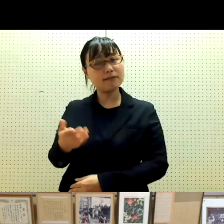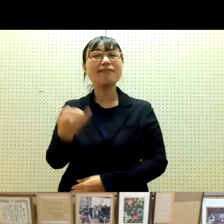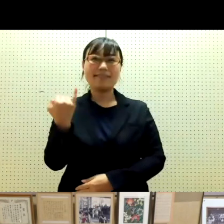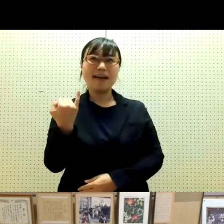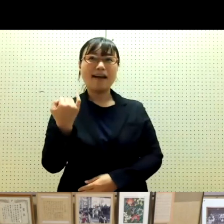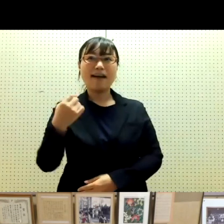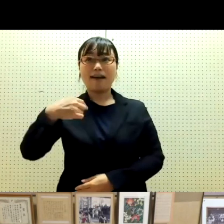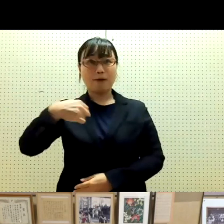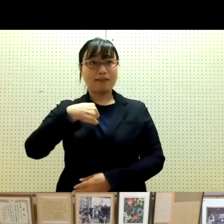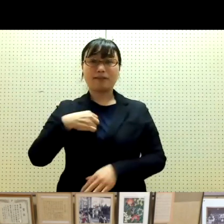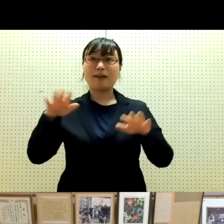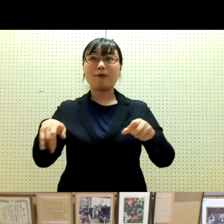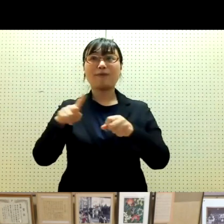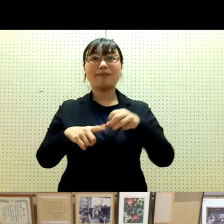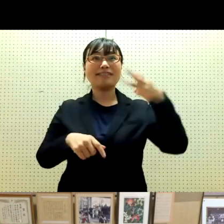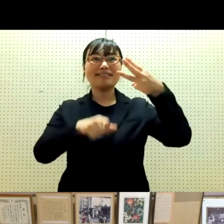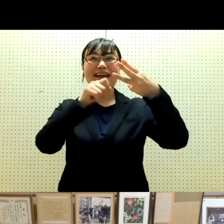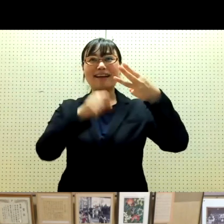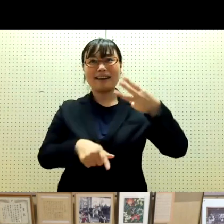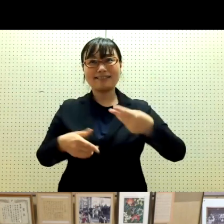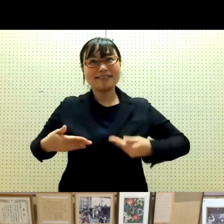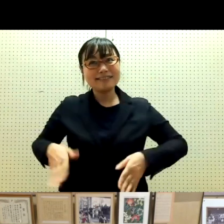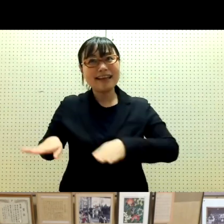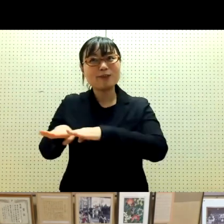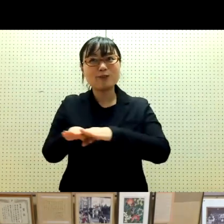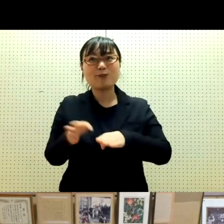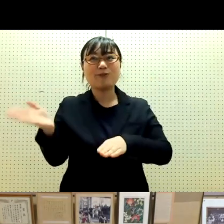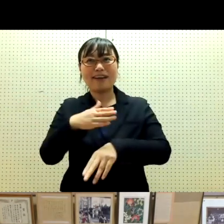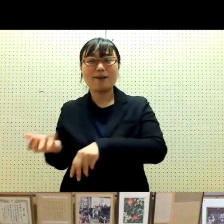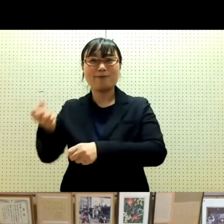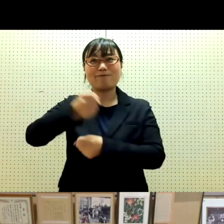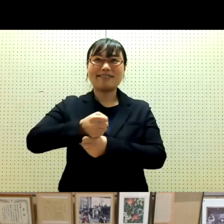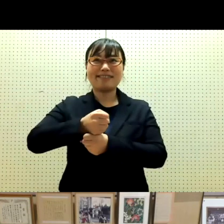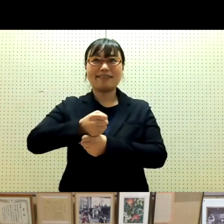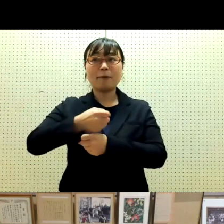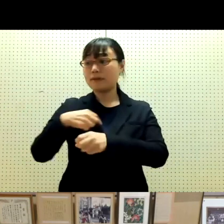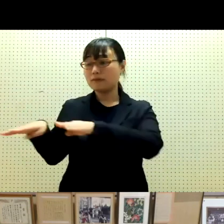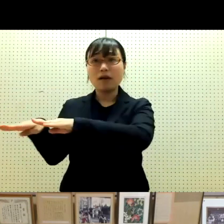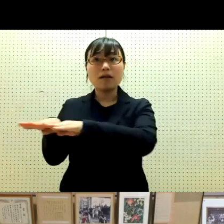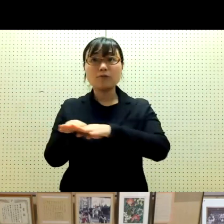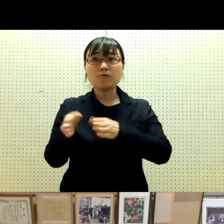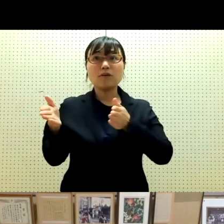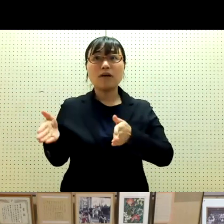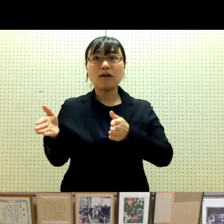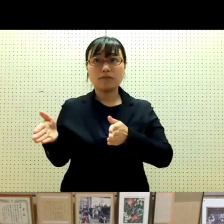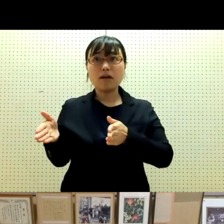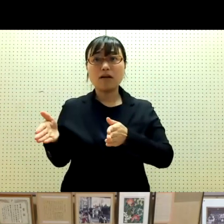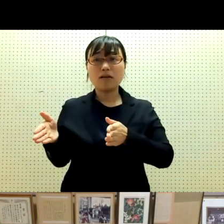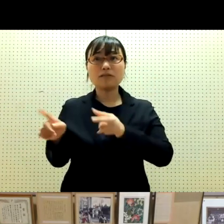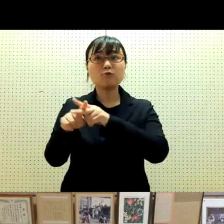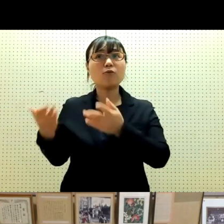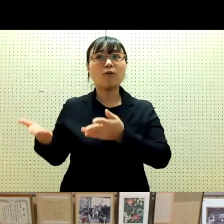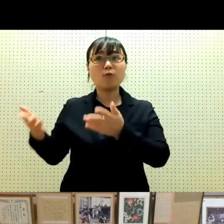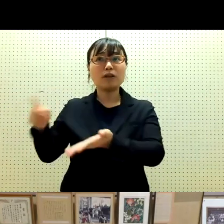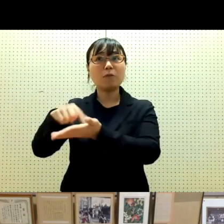の3月に産育休から復職しました。で、私が休んでいる間に小学校ではタブレットを使った学習活